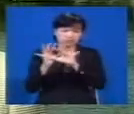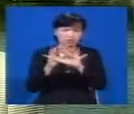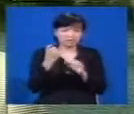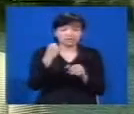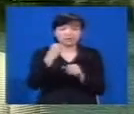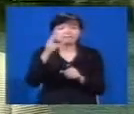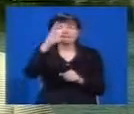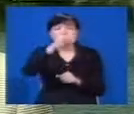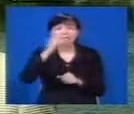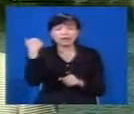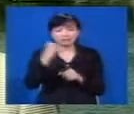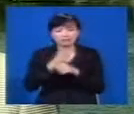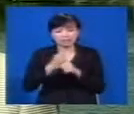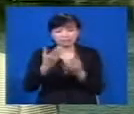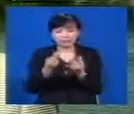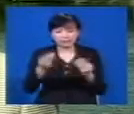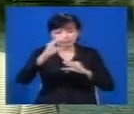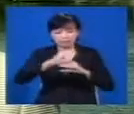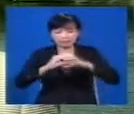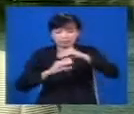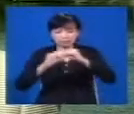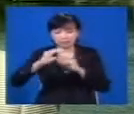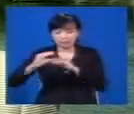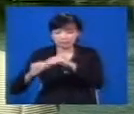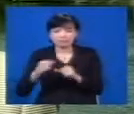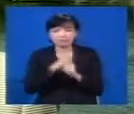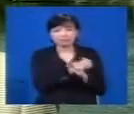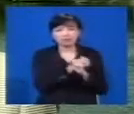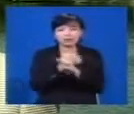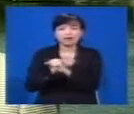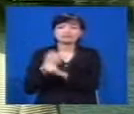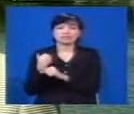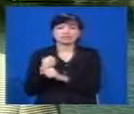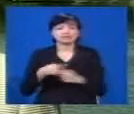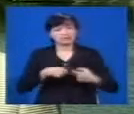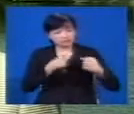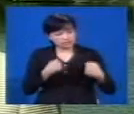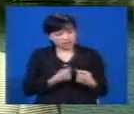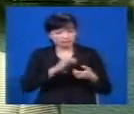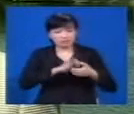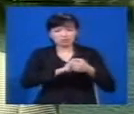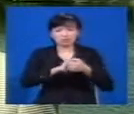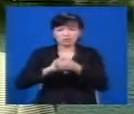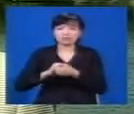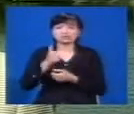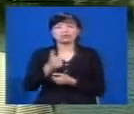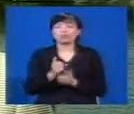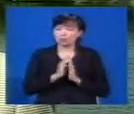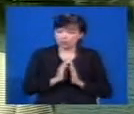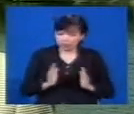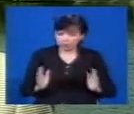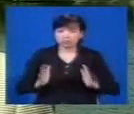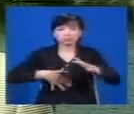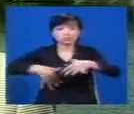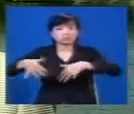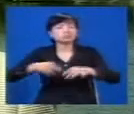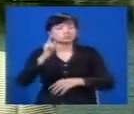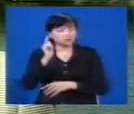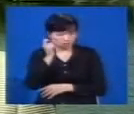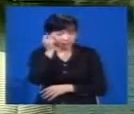ที่เขตเทศบาลเมืองประจินนะครับอันนี้ก็ได้ความร่วมมือร่วมใจจริงๆนะแล้วก็ต้องขอบคุณราษฎรนะครับที่เข้าใจนะฮะ